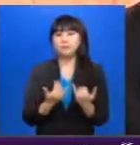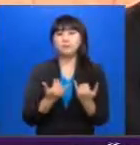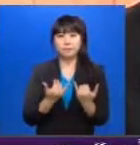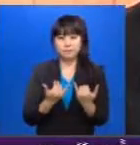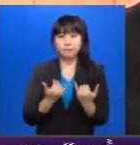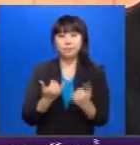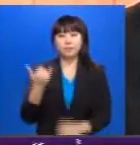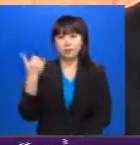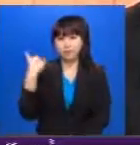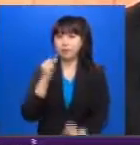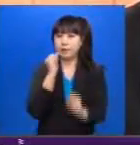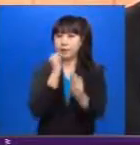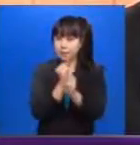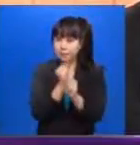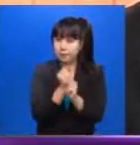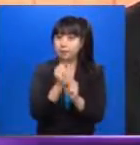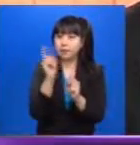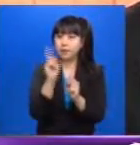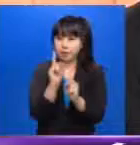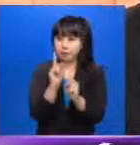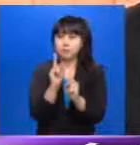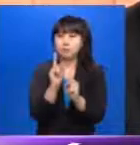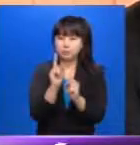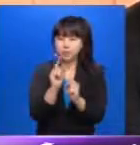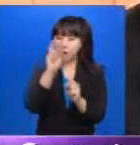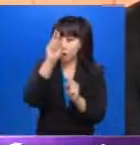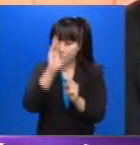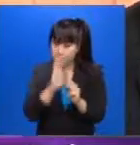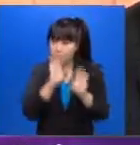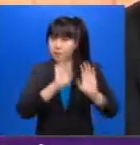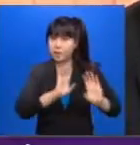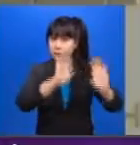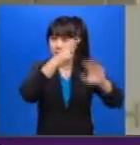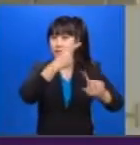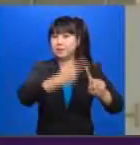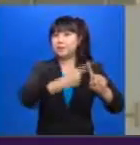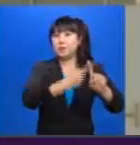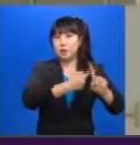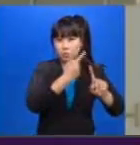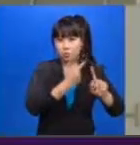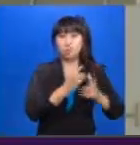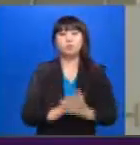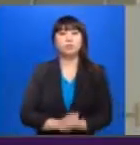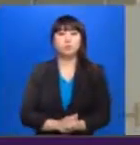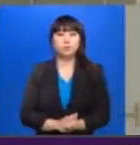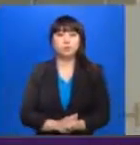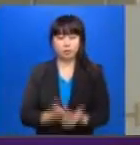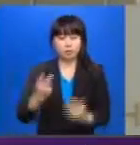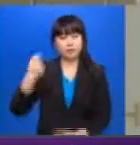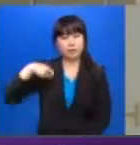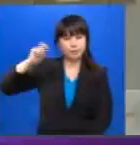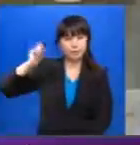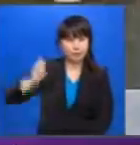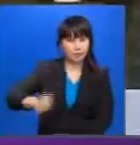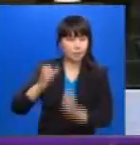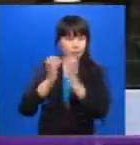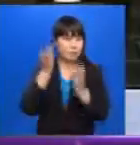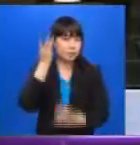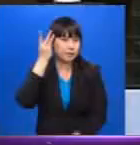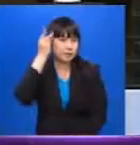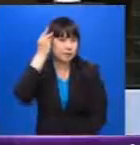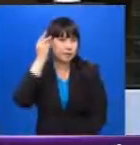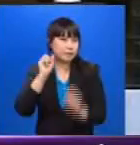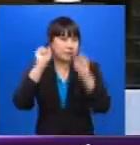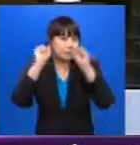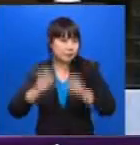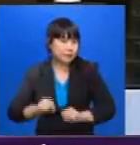เลยสร้างในเรื่องของระบบรัฐบาลรักษาการ แม้จะไม่รู้ว่าศาลรัฐธรรมนูญจะมีความเห็นอย่างไรต่อส